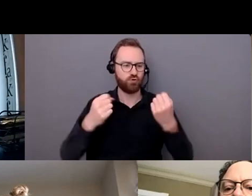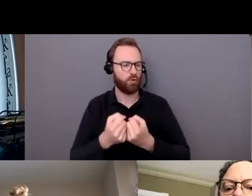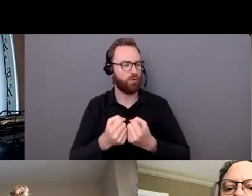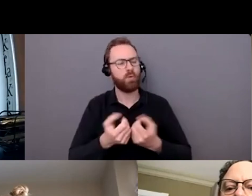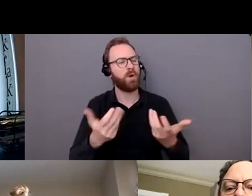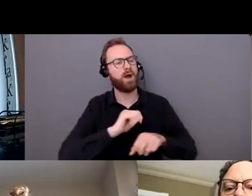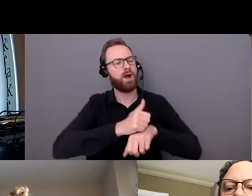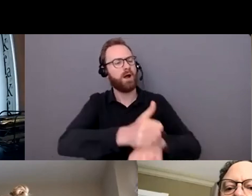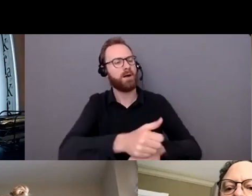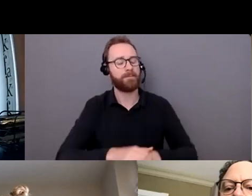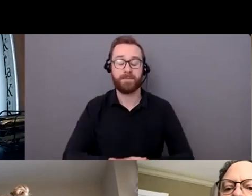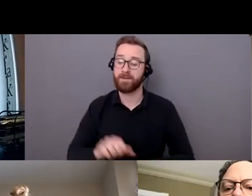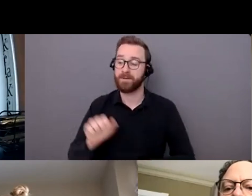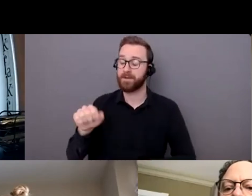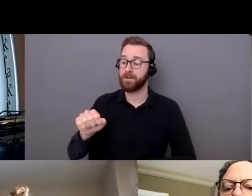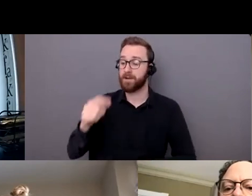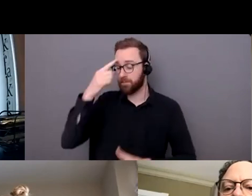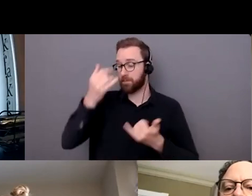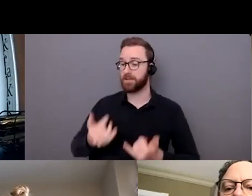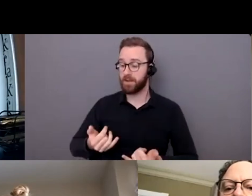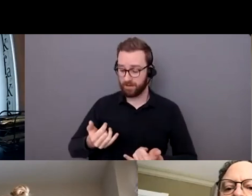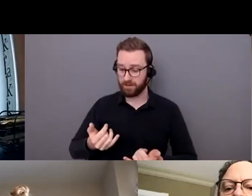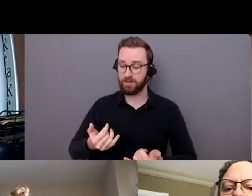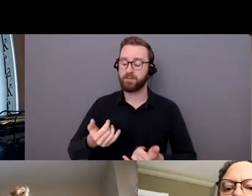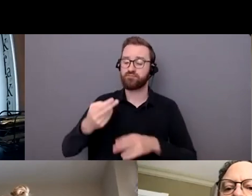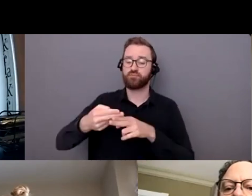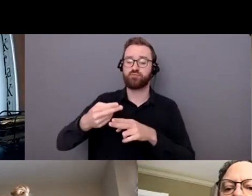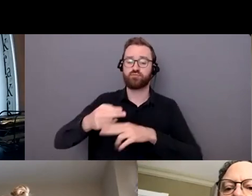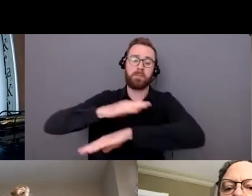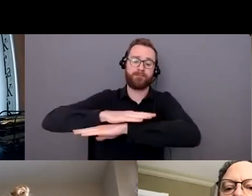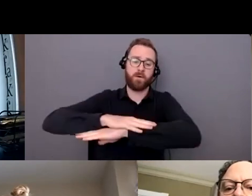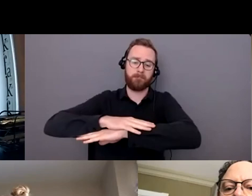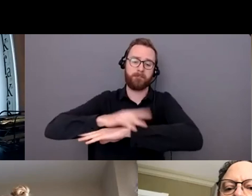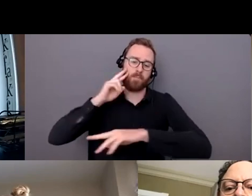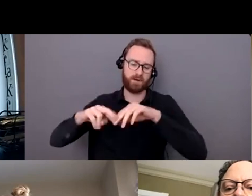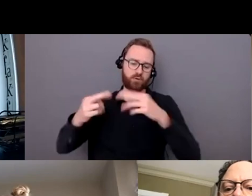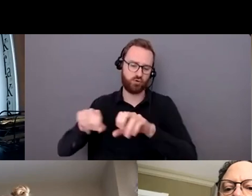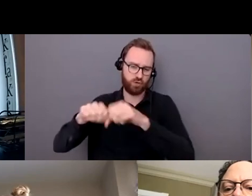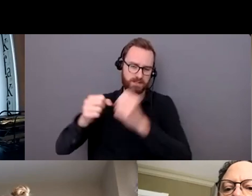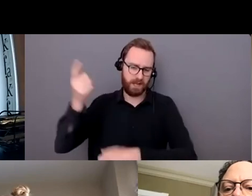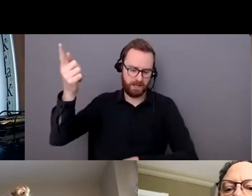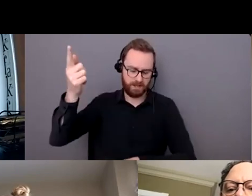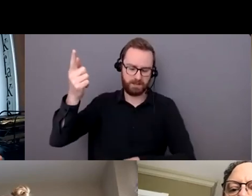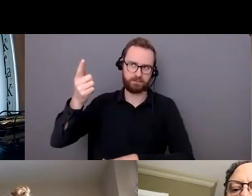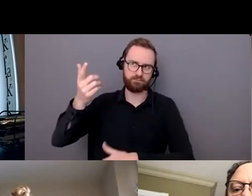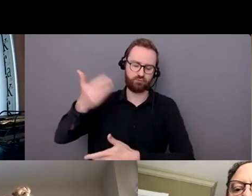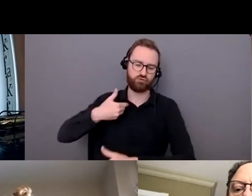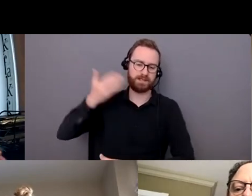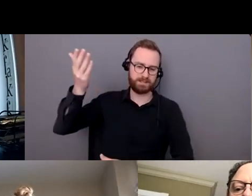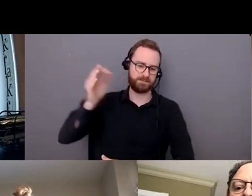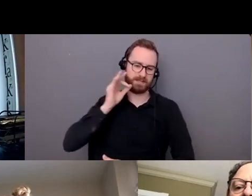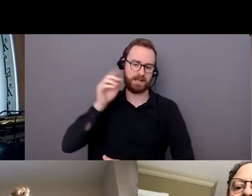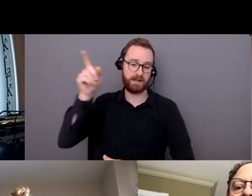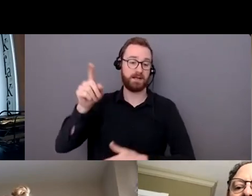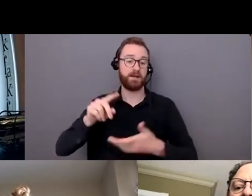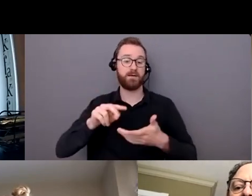Bien, actuellement, nous, on utilise entre autres une plateforme de réunion sociale Donc, les gens sont invités, ils se connectent en